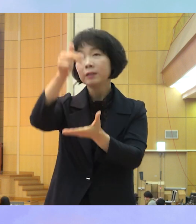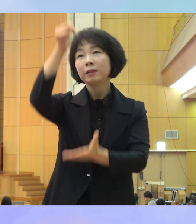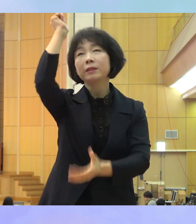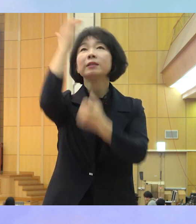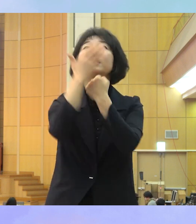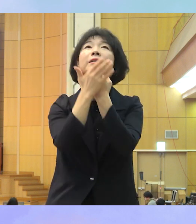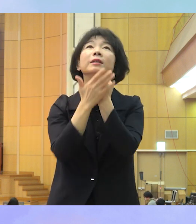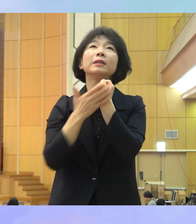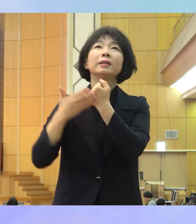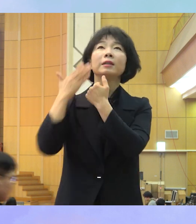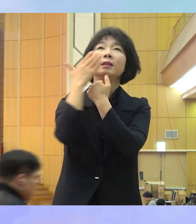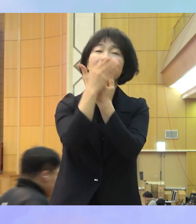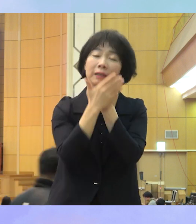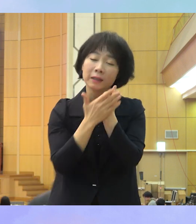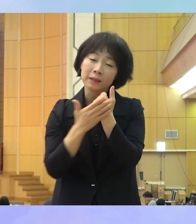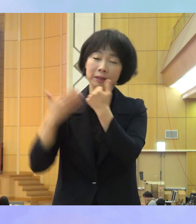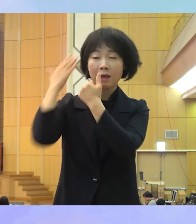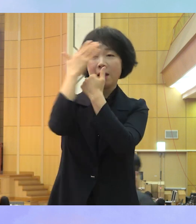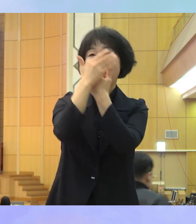은혜,